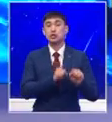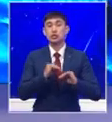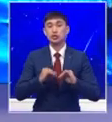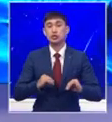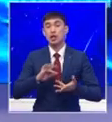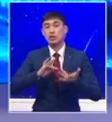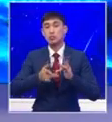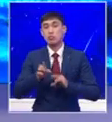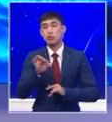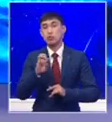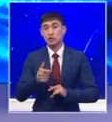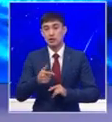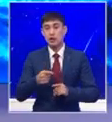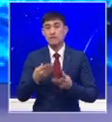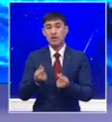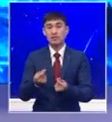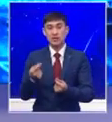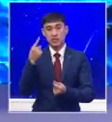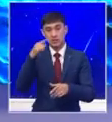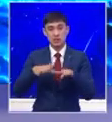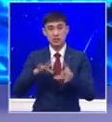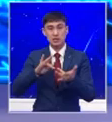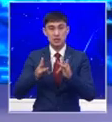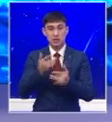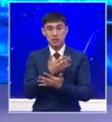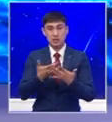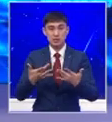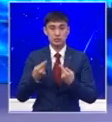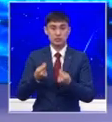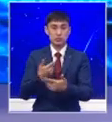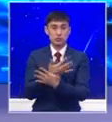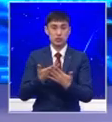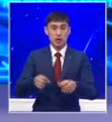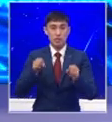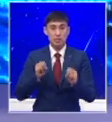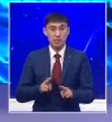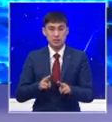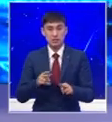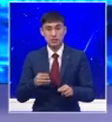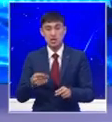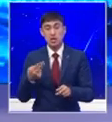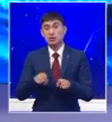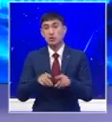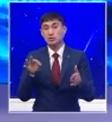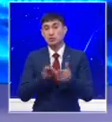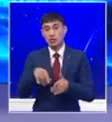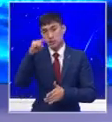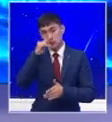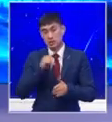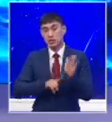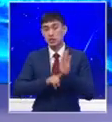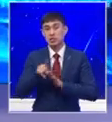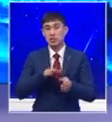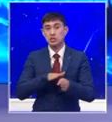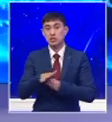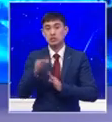Защитить детей от кибербуллинга, от влияния нежелательных интернет-ресурсов и воздействия других потенциальных рисков. Именно с такой целью в Казахстане